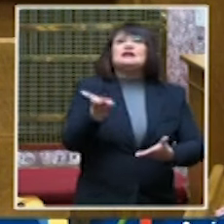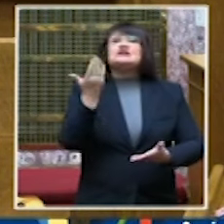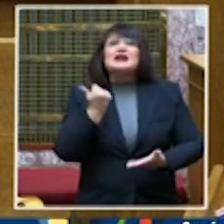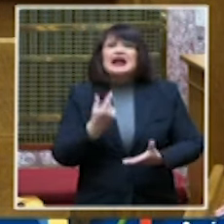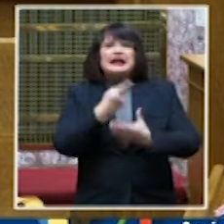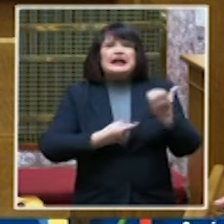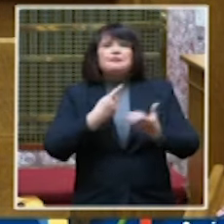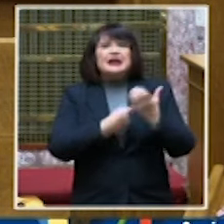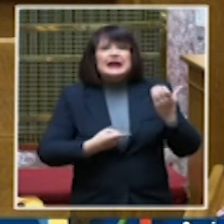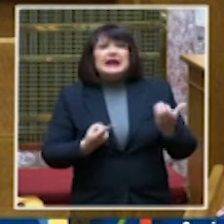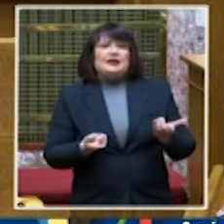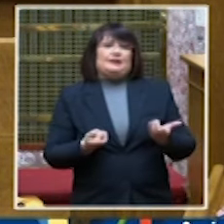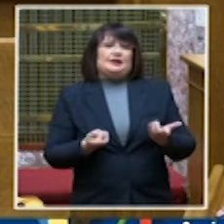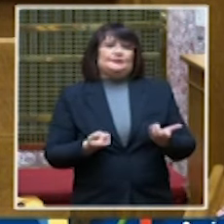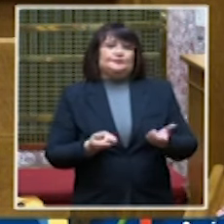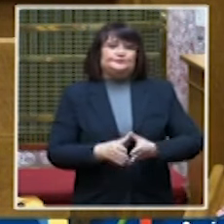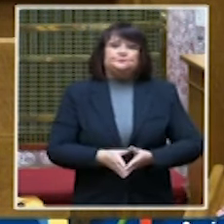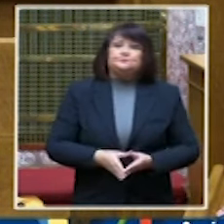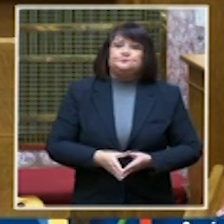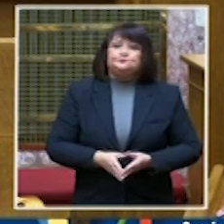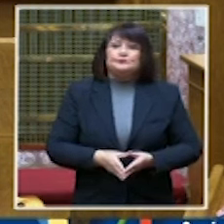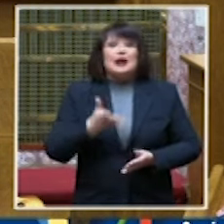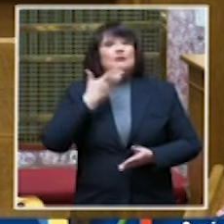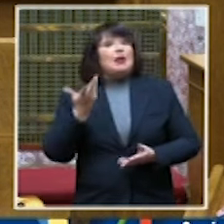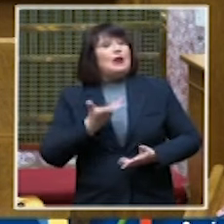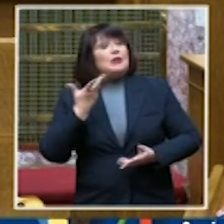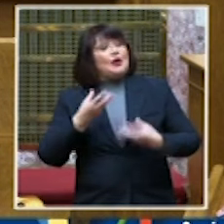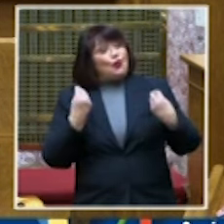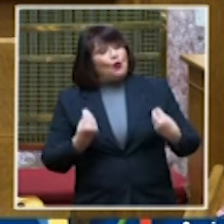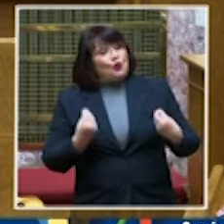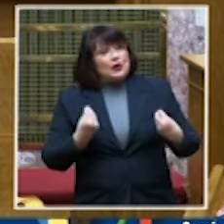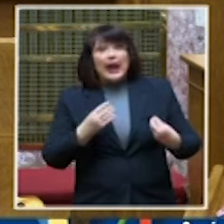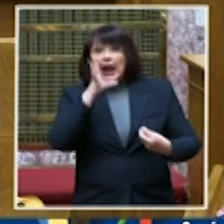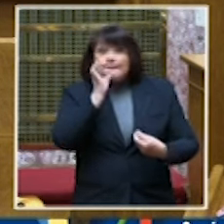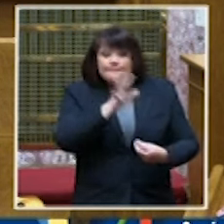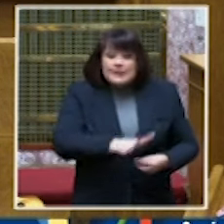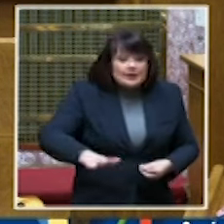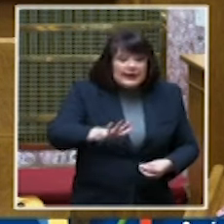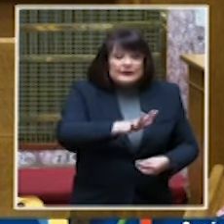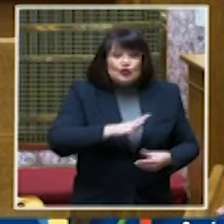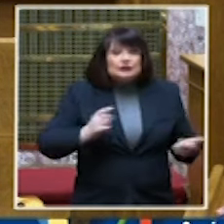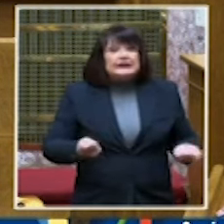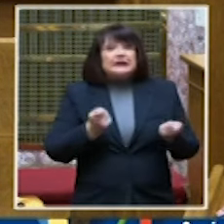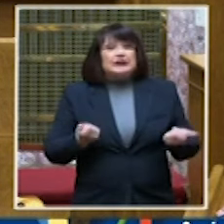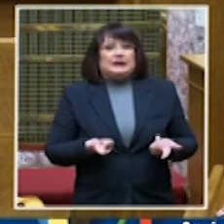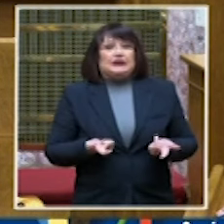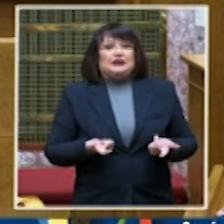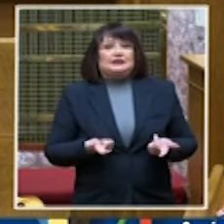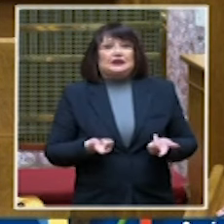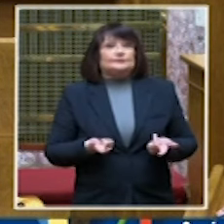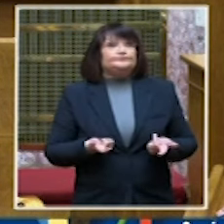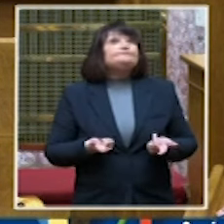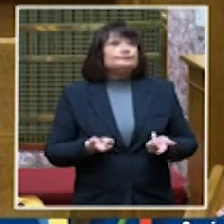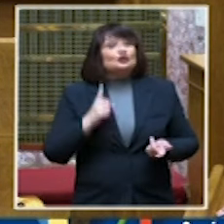και μέρημνας που υπάρχει. Τα ωραία λόγια καλά είναι. Αλλά η πραγματικότητα δεν ανταποκρίνεται σε αυτά και